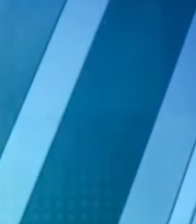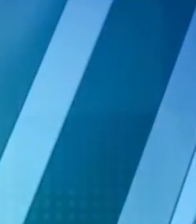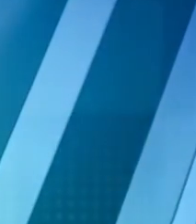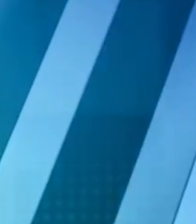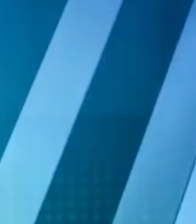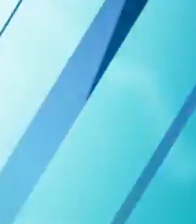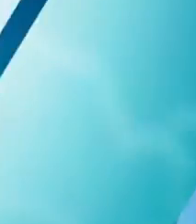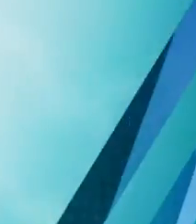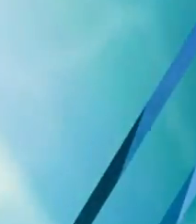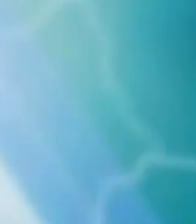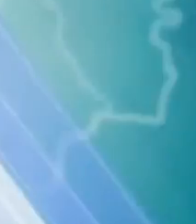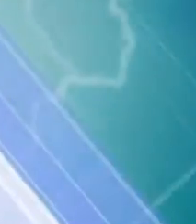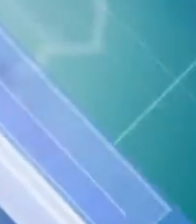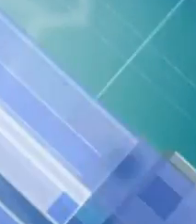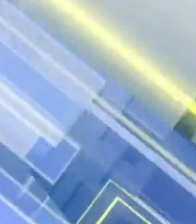Музика